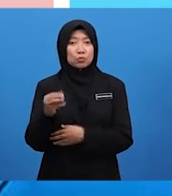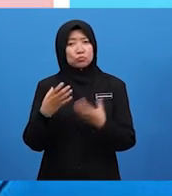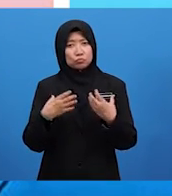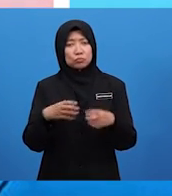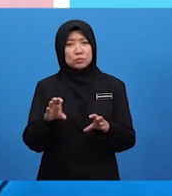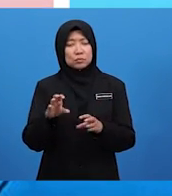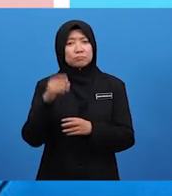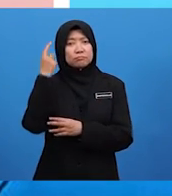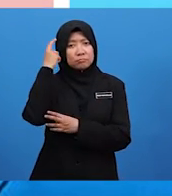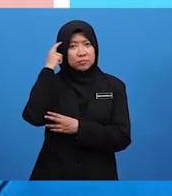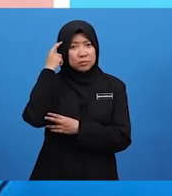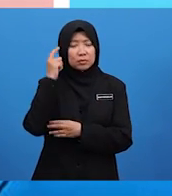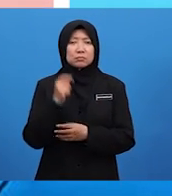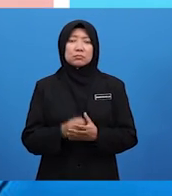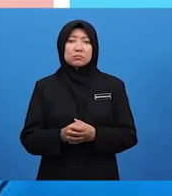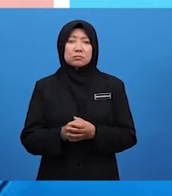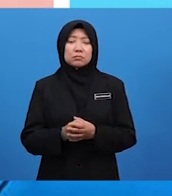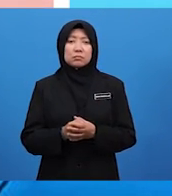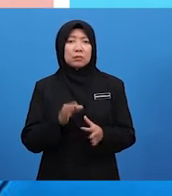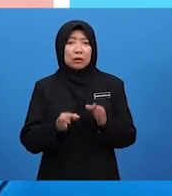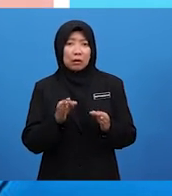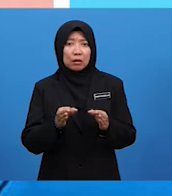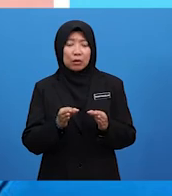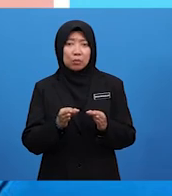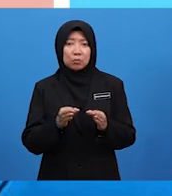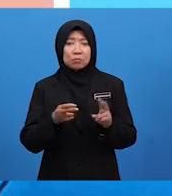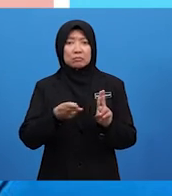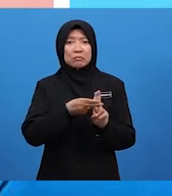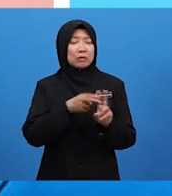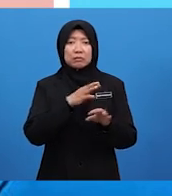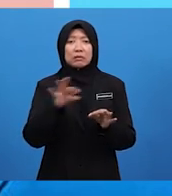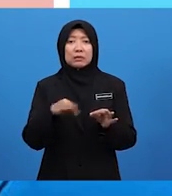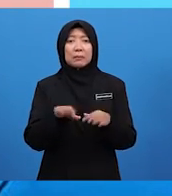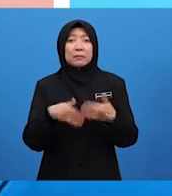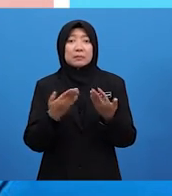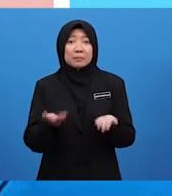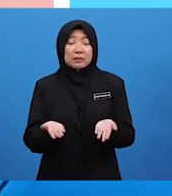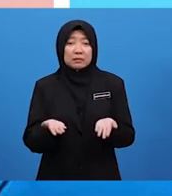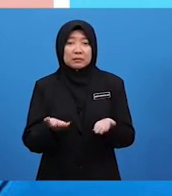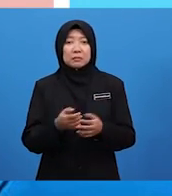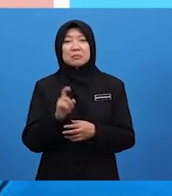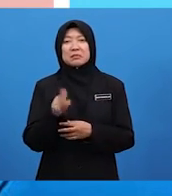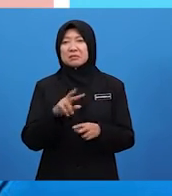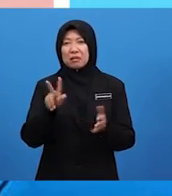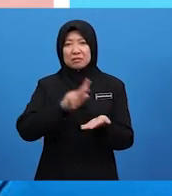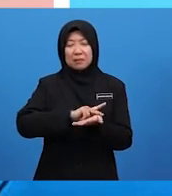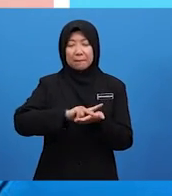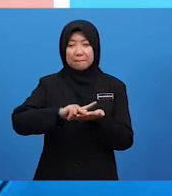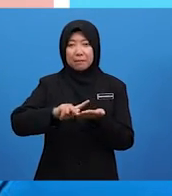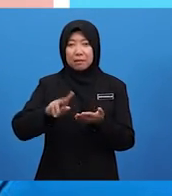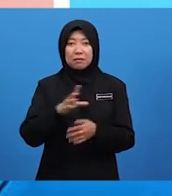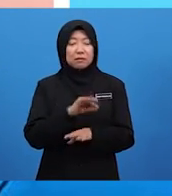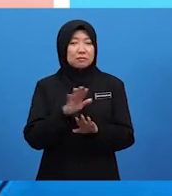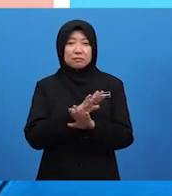Murid-murid, cuba bayangkan sekiranya kancing tidak dijahit pada skirt ini. Ya, pastinya ia tidak kemas